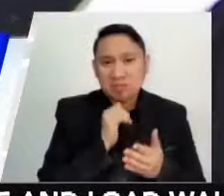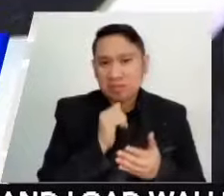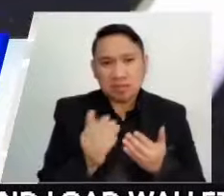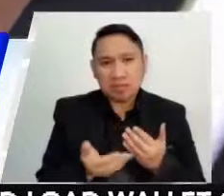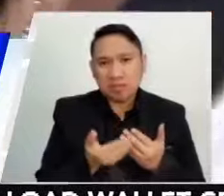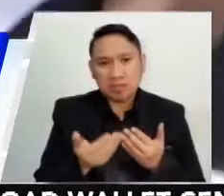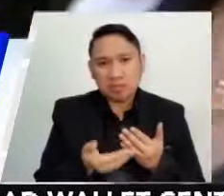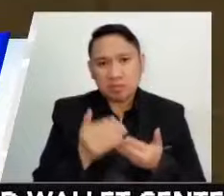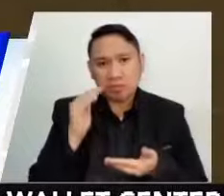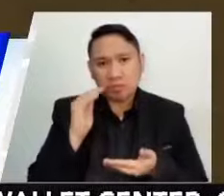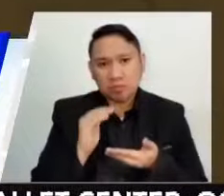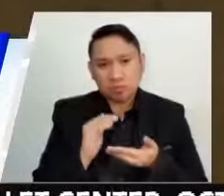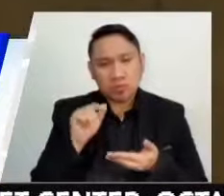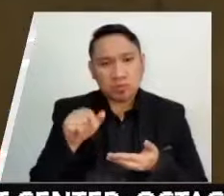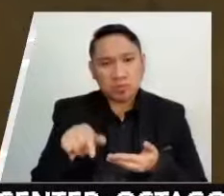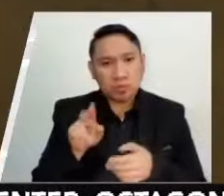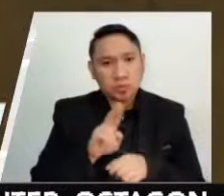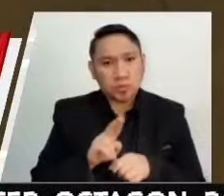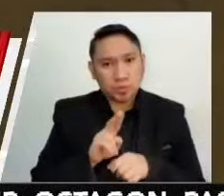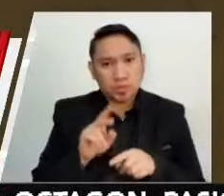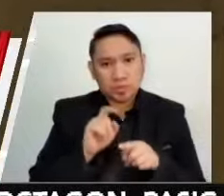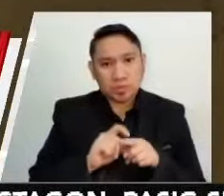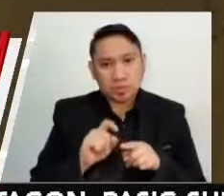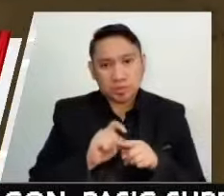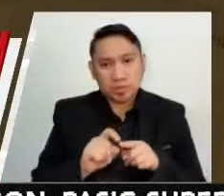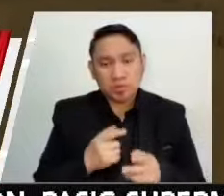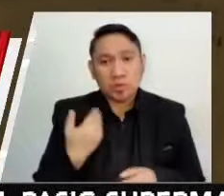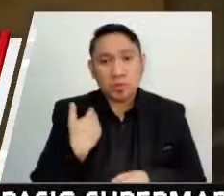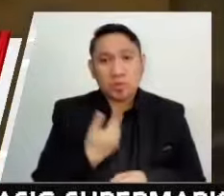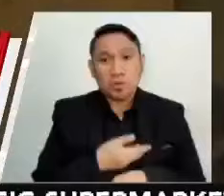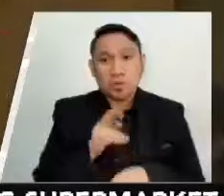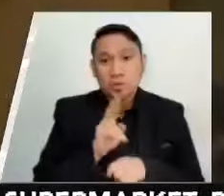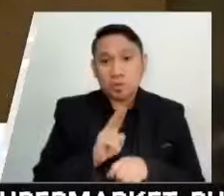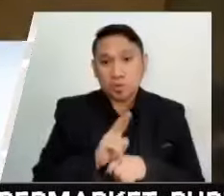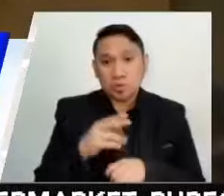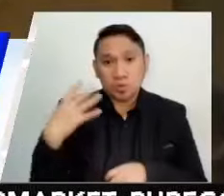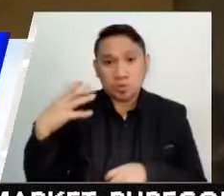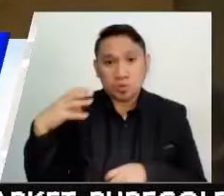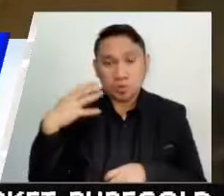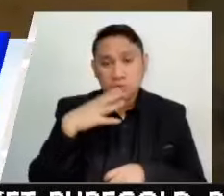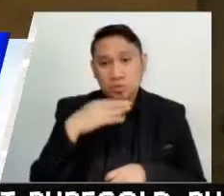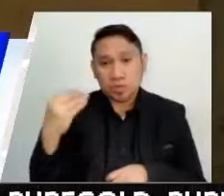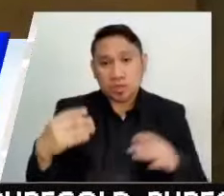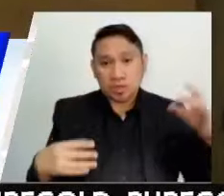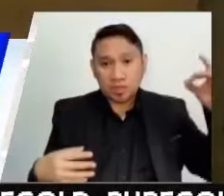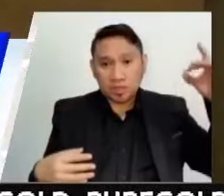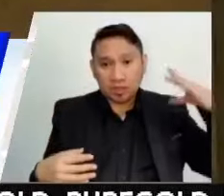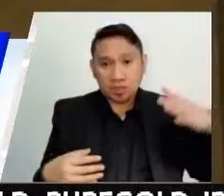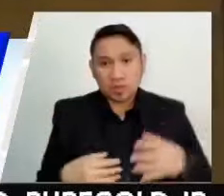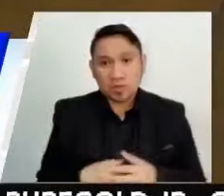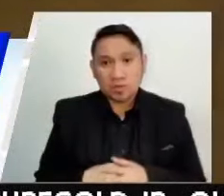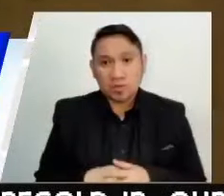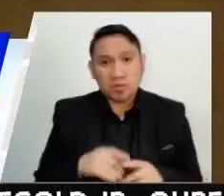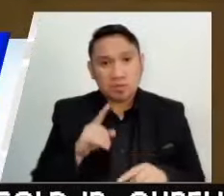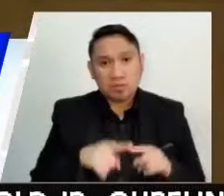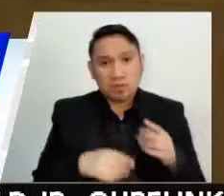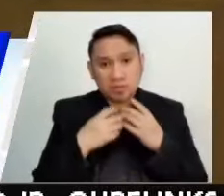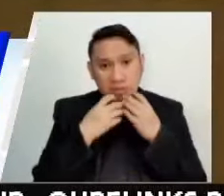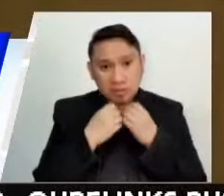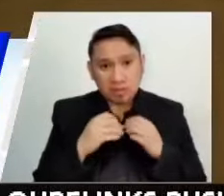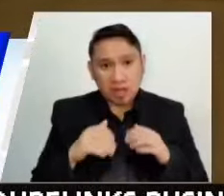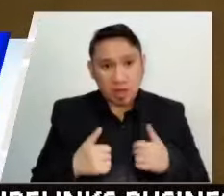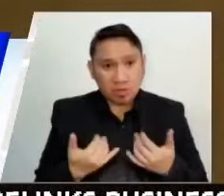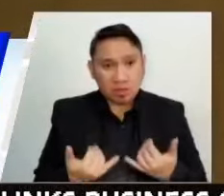ng kuryente. Ang ginagamit lang namin, ventilador tsaka ilaw. Hindi ka rin basta-basta makapagtipid. Ano ngayon, pag mainit, puro